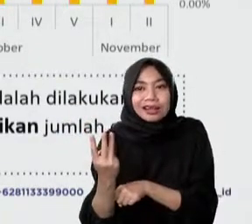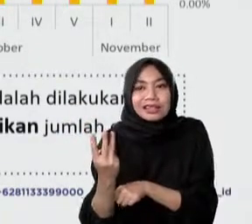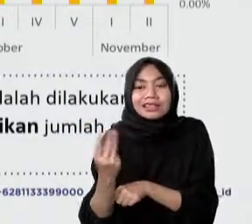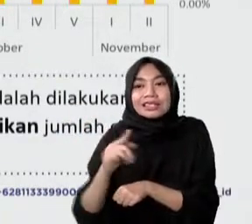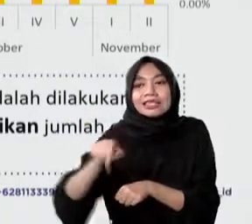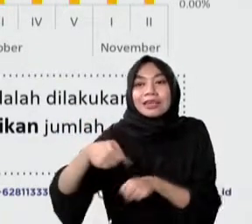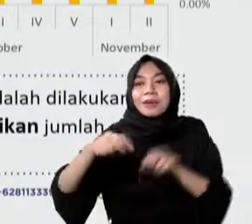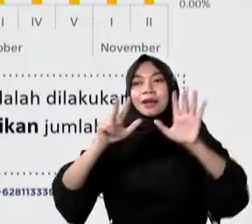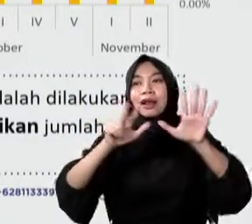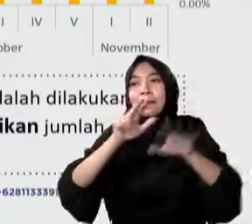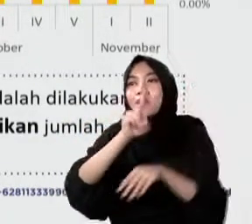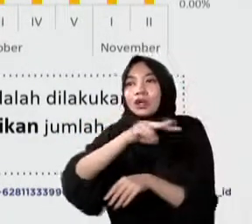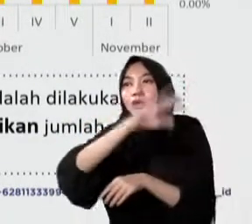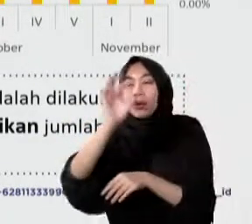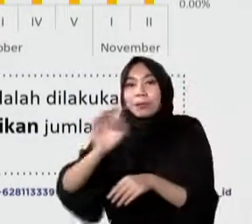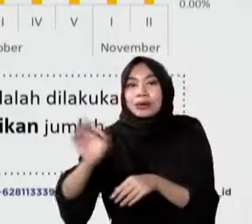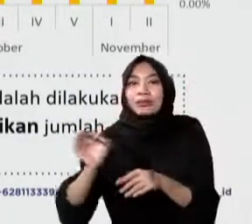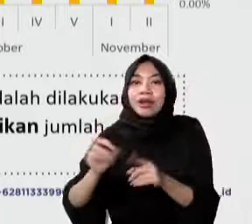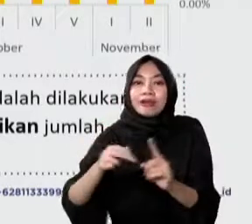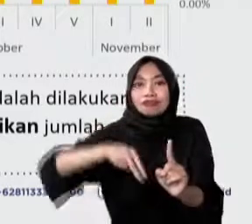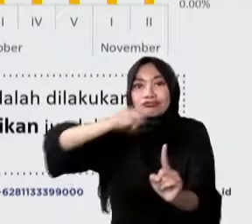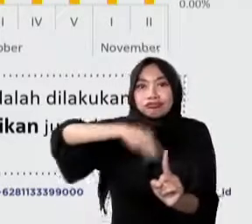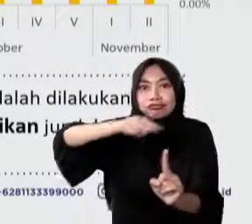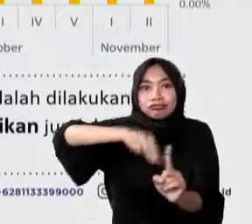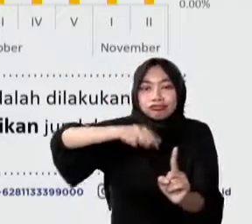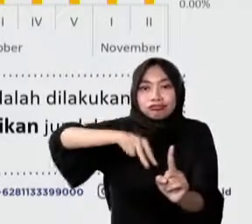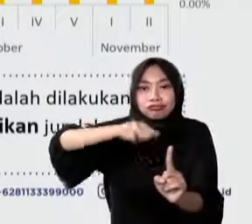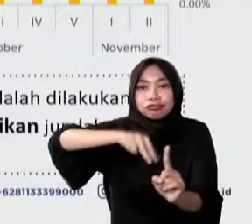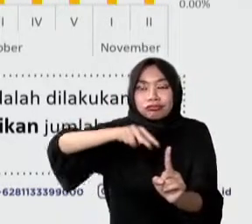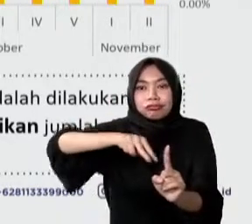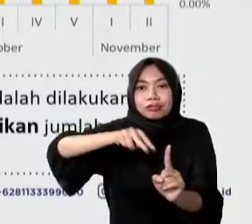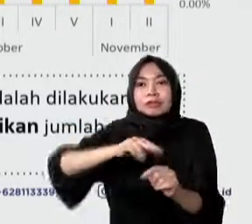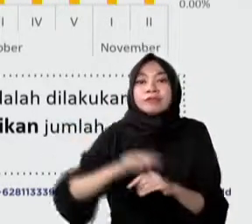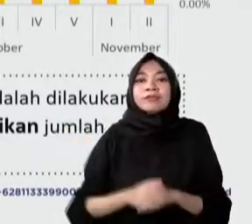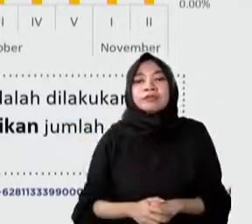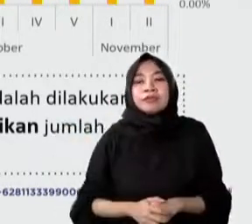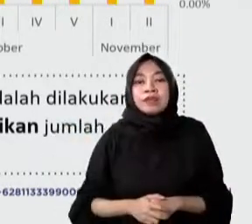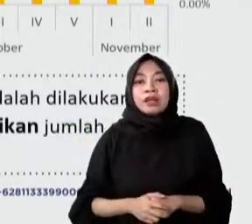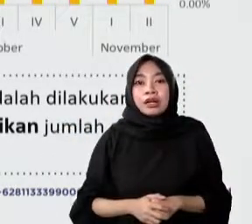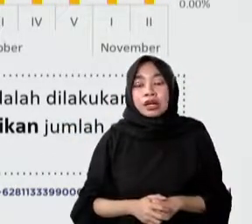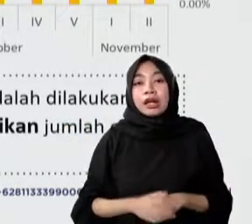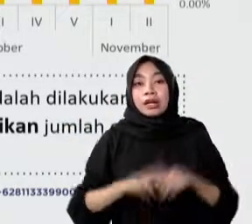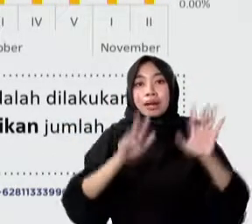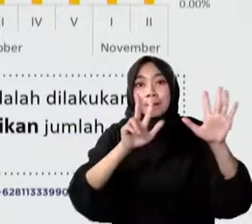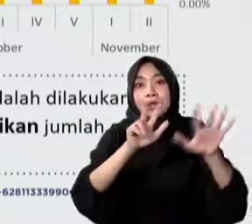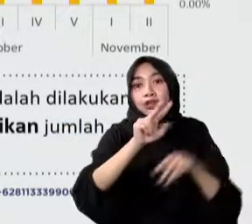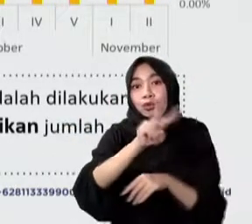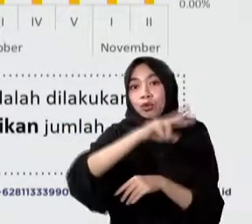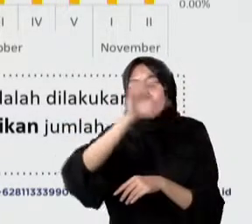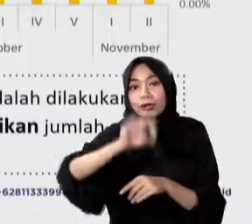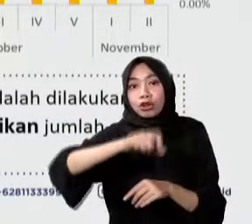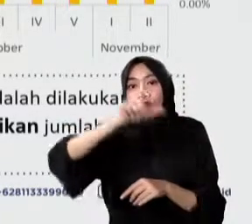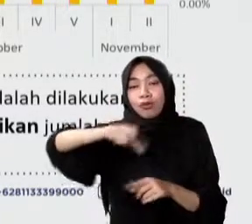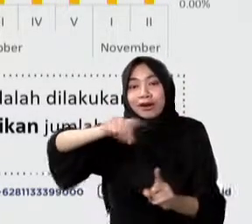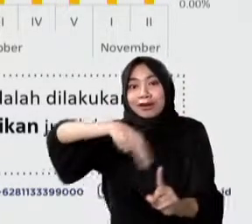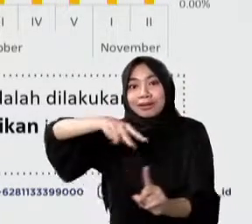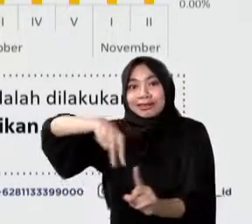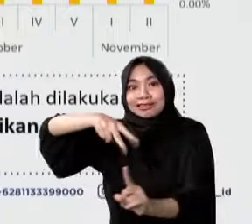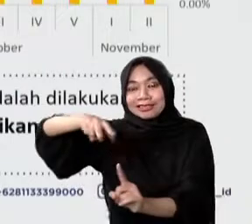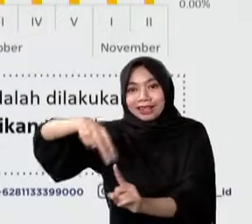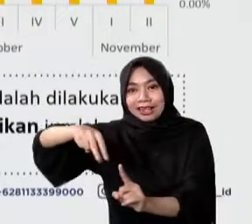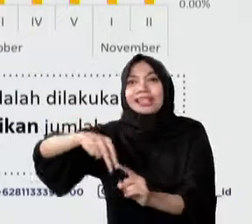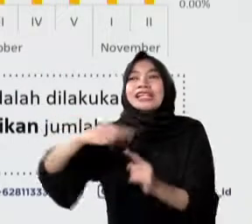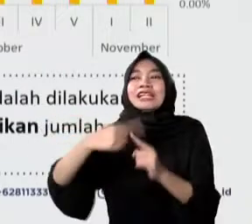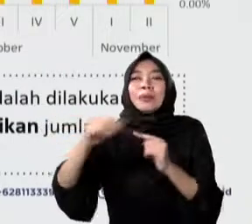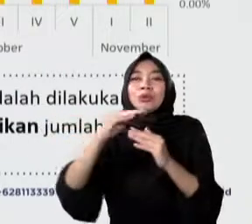sampai mencapai 82% target yang ditetapkan WHO. Kita sudah mampu mencapai 82% dari target yang ditetapkan. Kemudian sempat